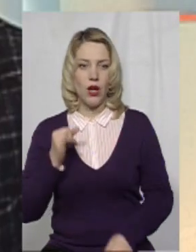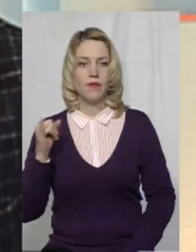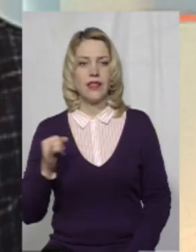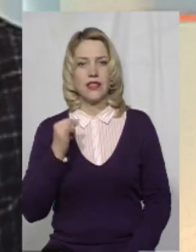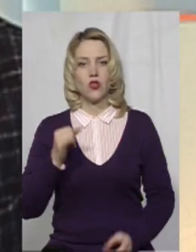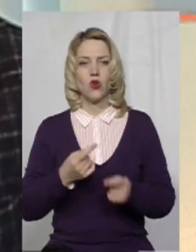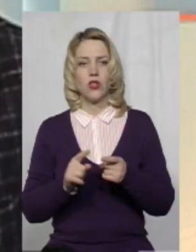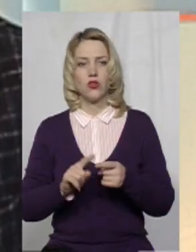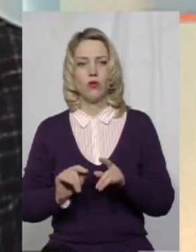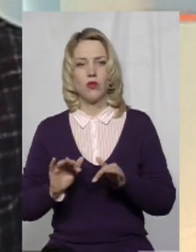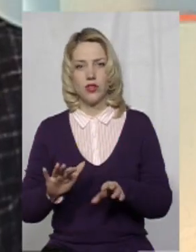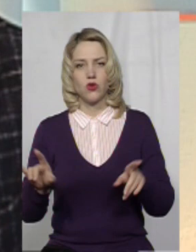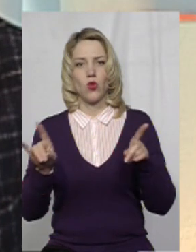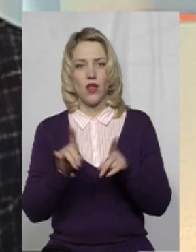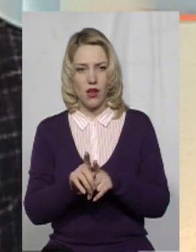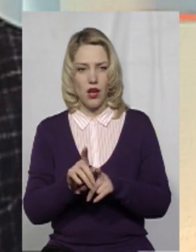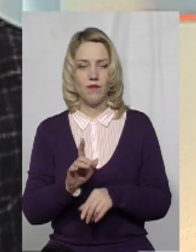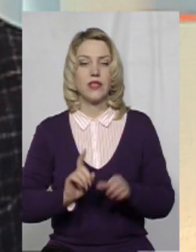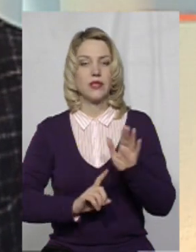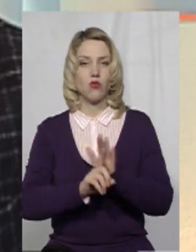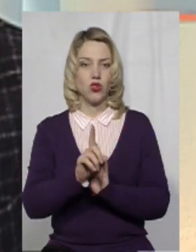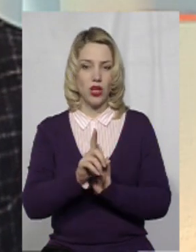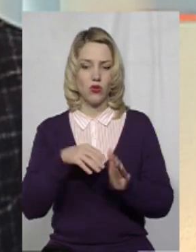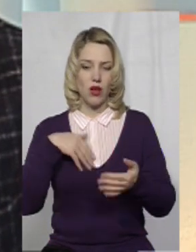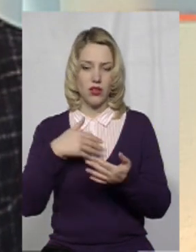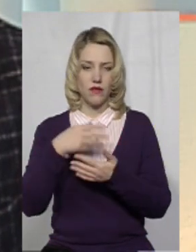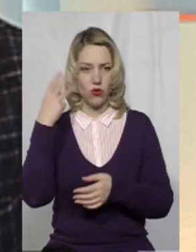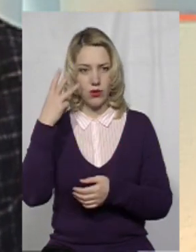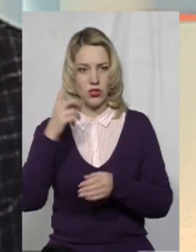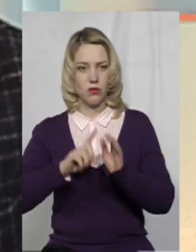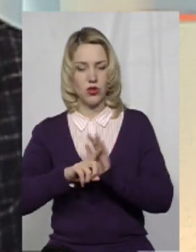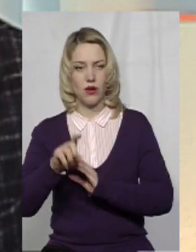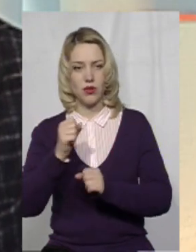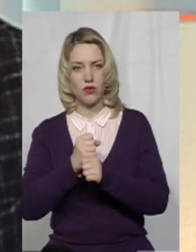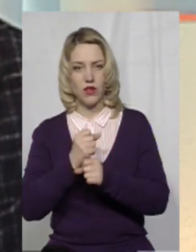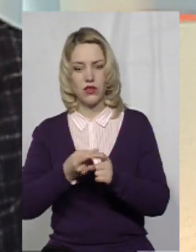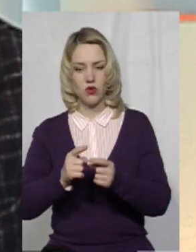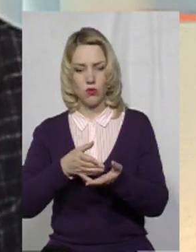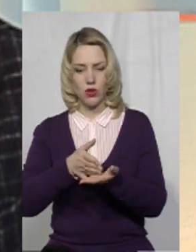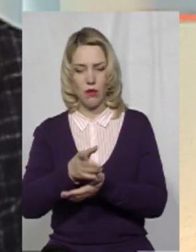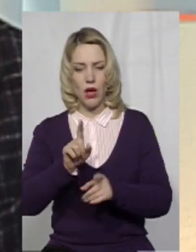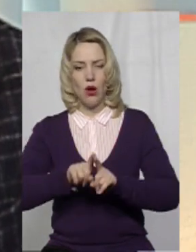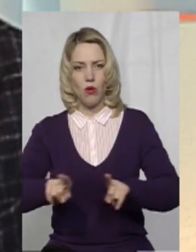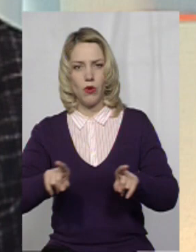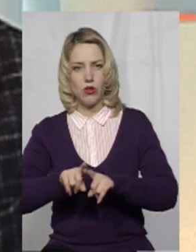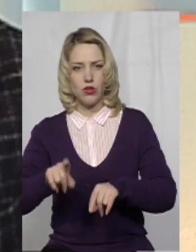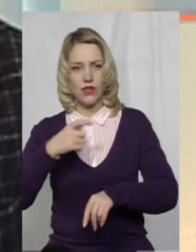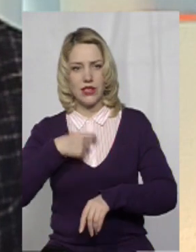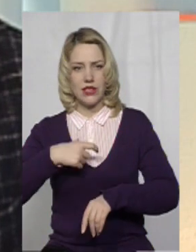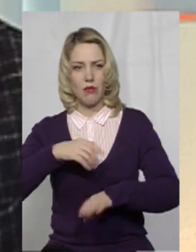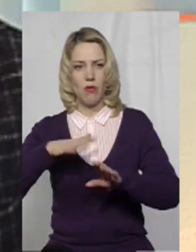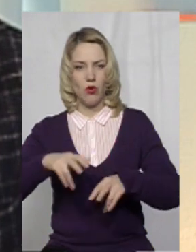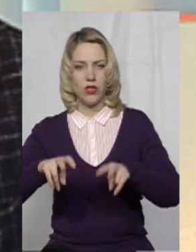цього процесу така. Спочатку активно Хмельниччина почала працювати в цьому напрямку, популяризувати себе,